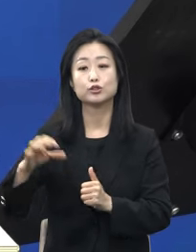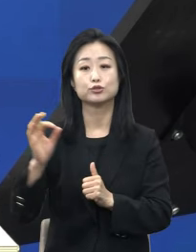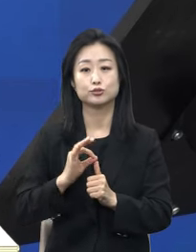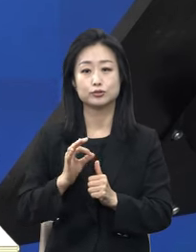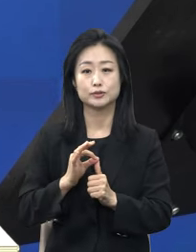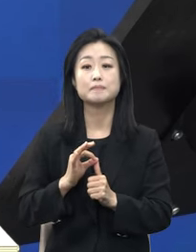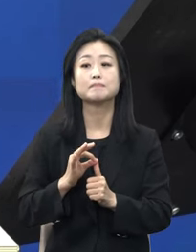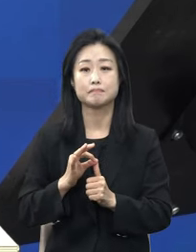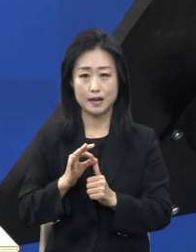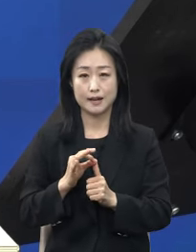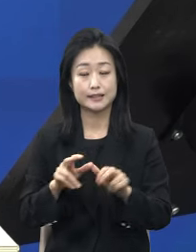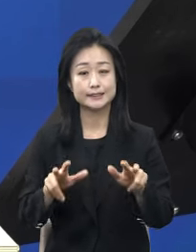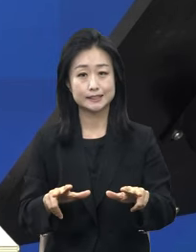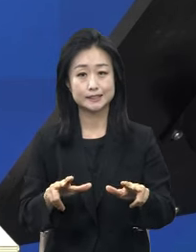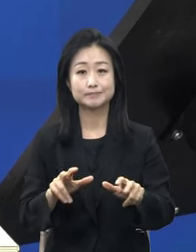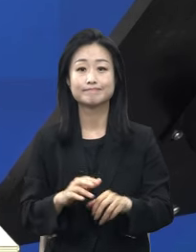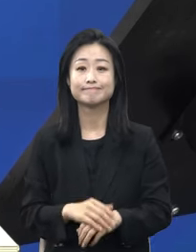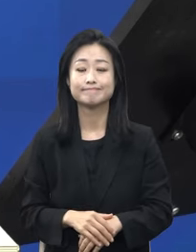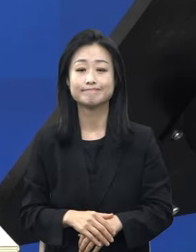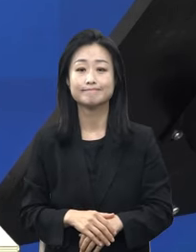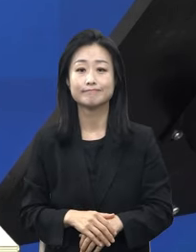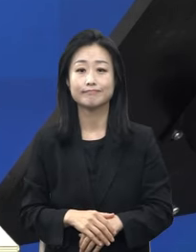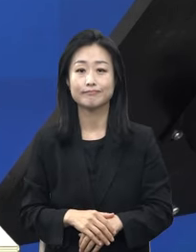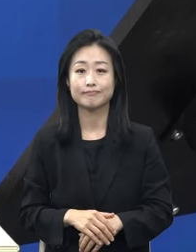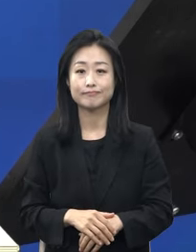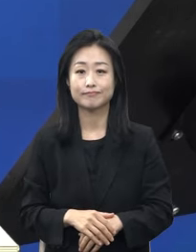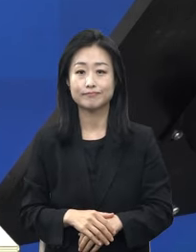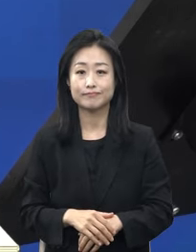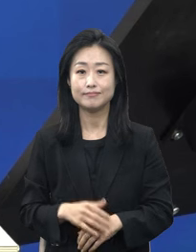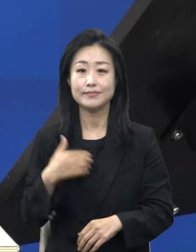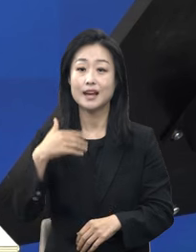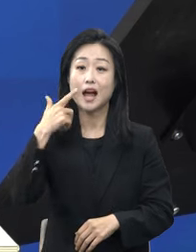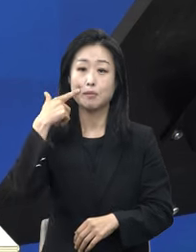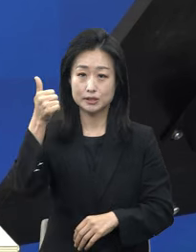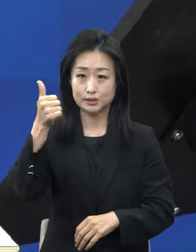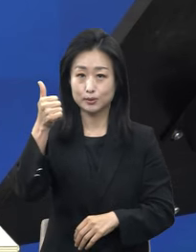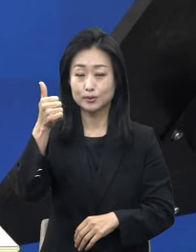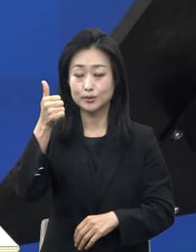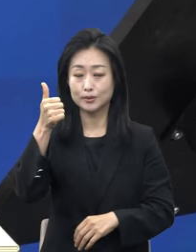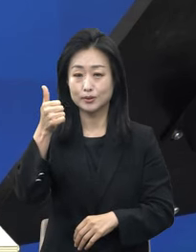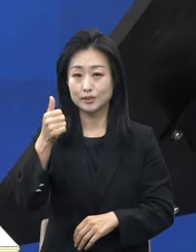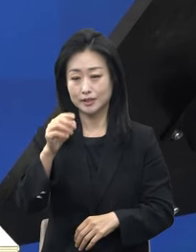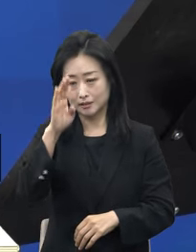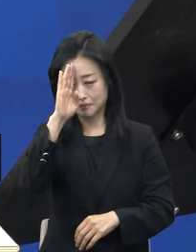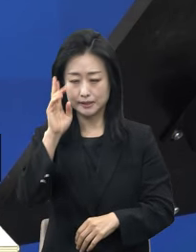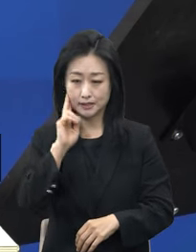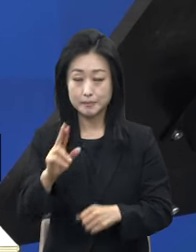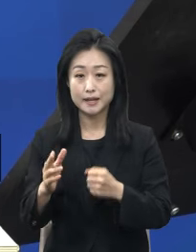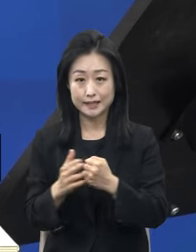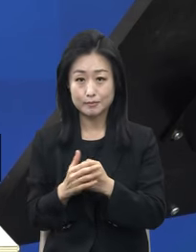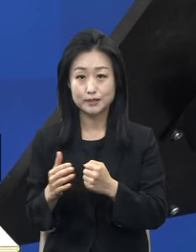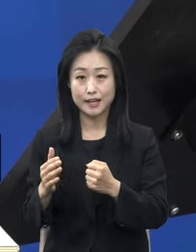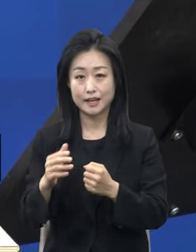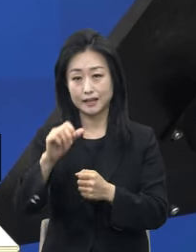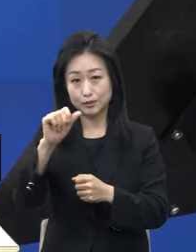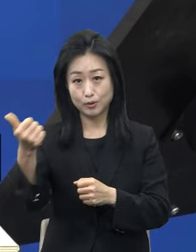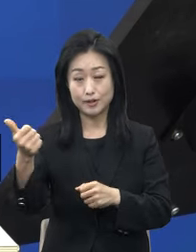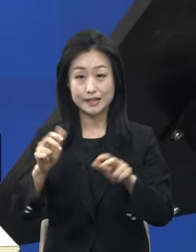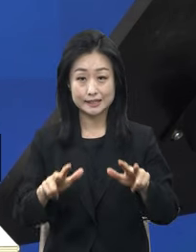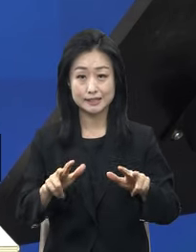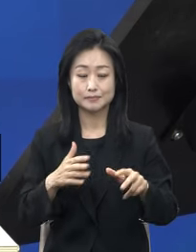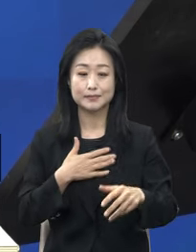기초생활수급자였고, 지금은 하늘에 계시지만 중증장애인이신 아버지를 17년간 모셨으며 현재는 투석치료를